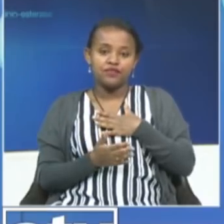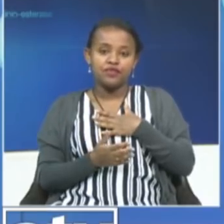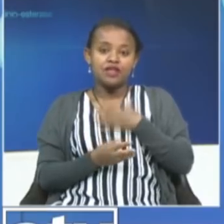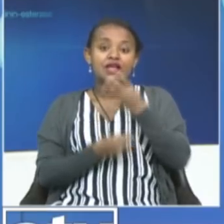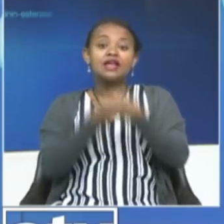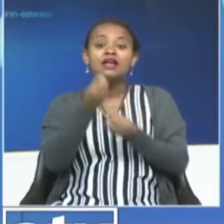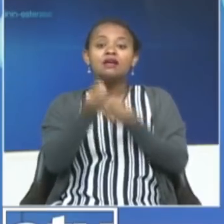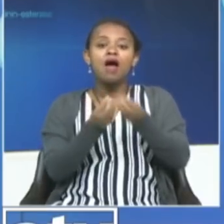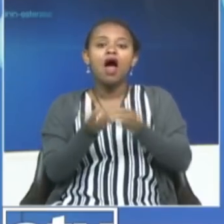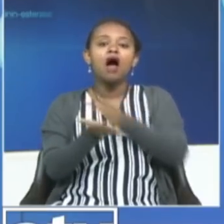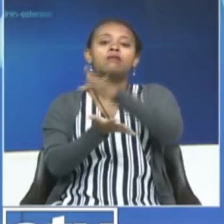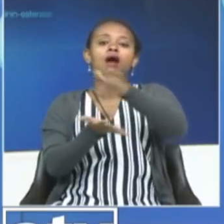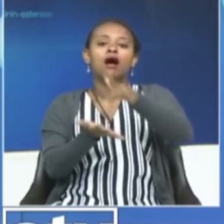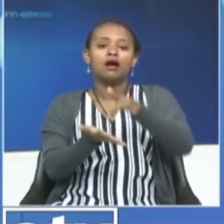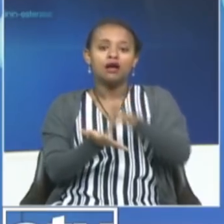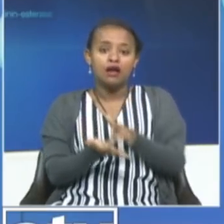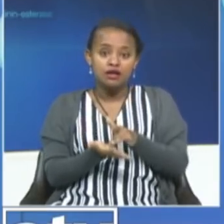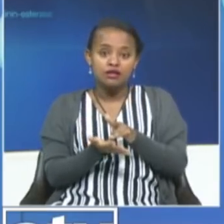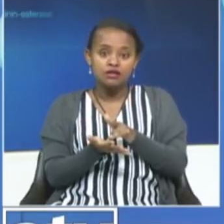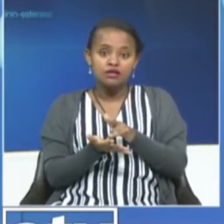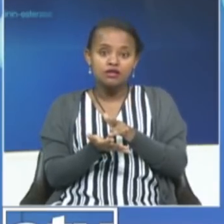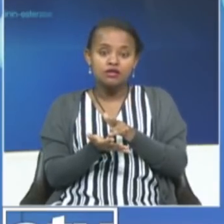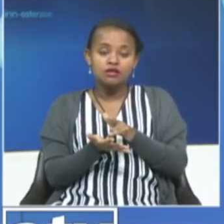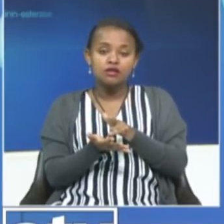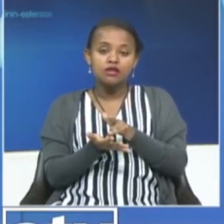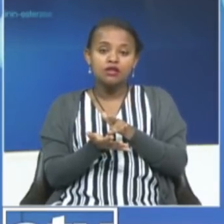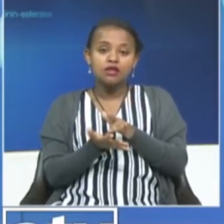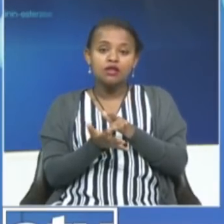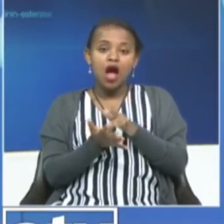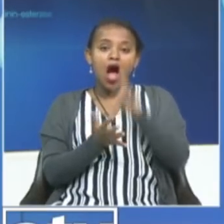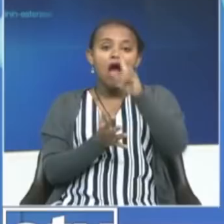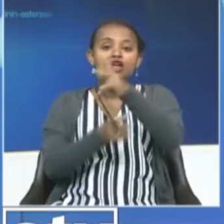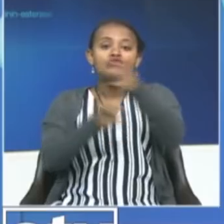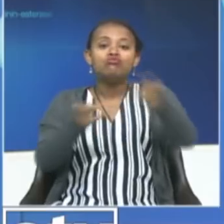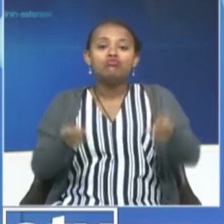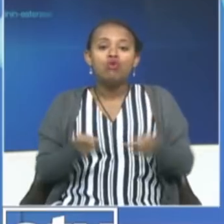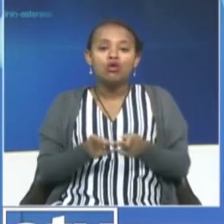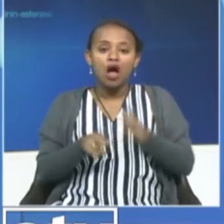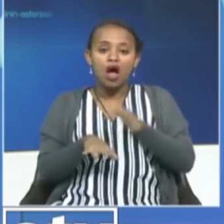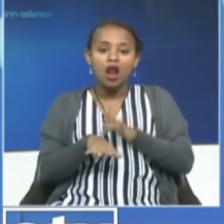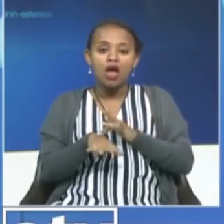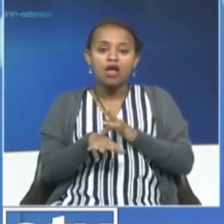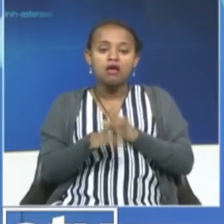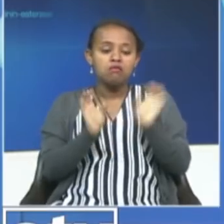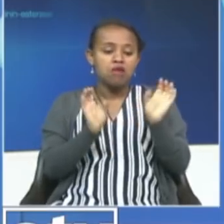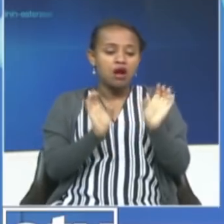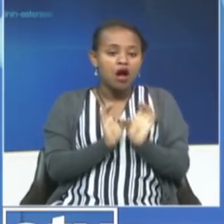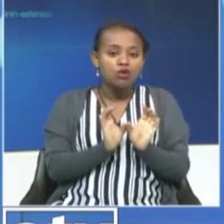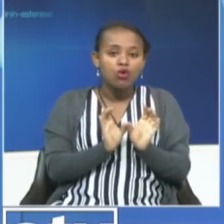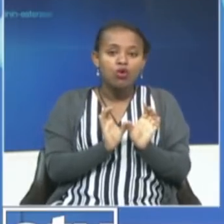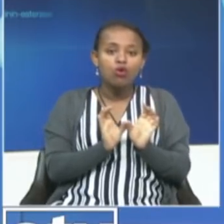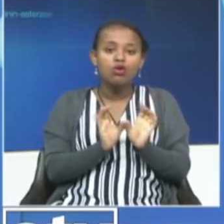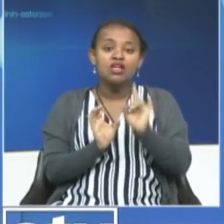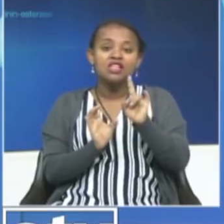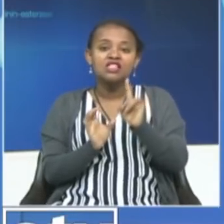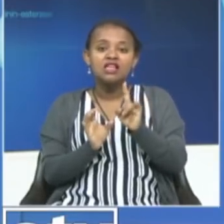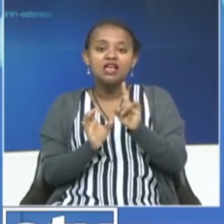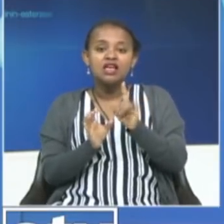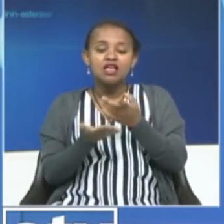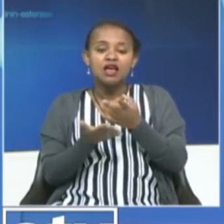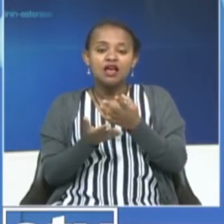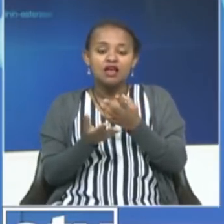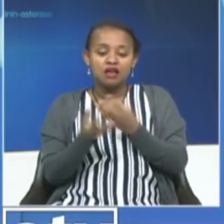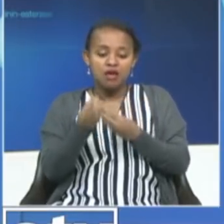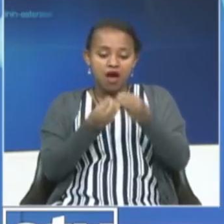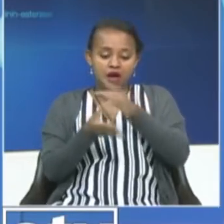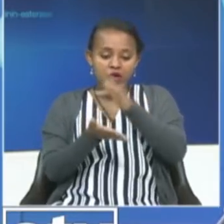ገበያ ማዕከላት ዲሰንትራላይዝ ቢደረጉ አንድ ቦታ ላይ መርካቶ እንደዚህ አይነት ገበያ ማዕከላት በዛ